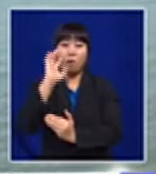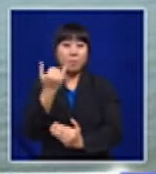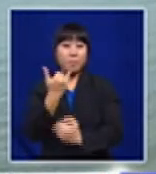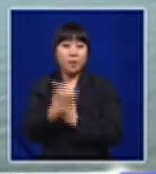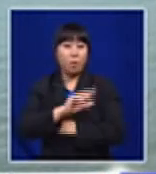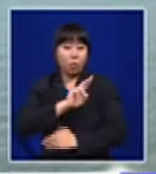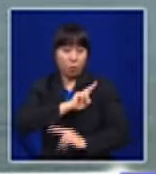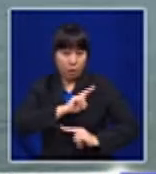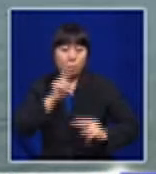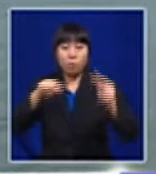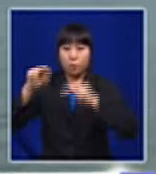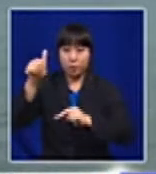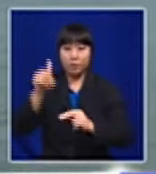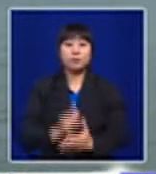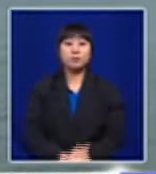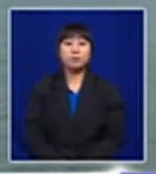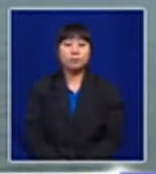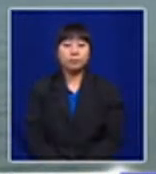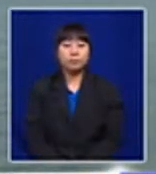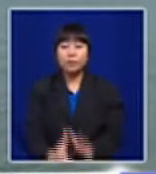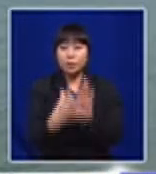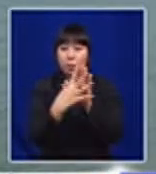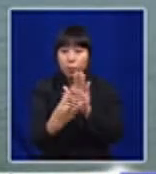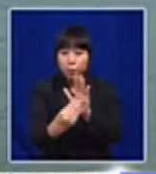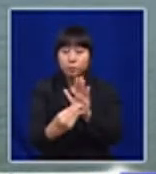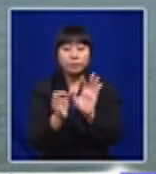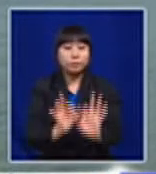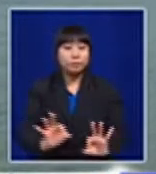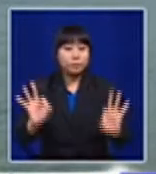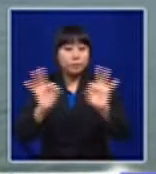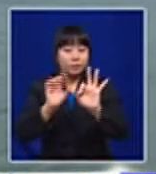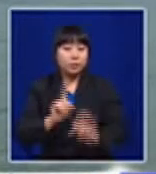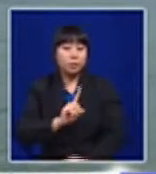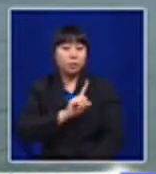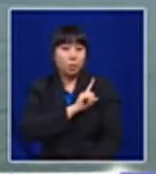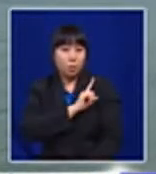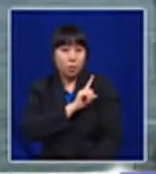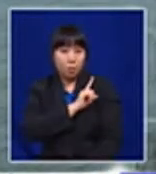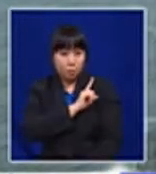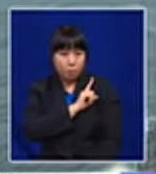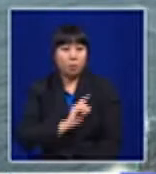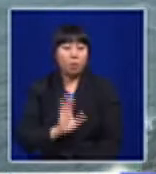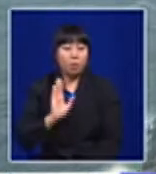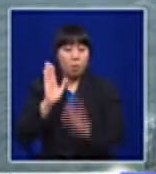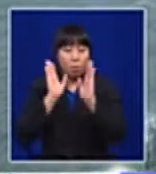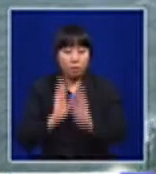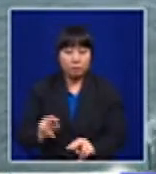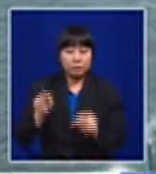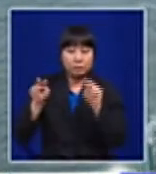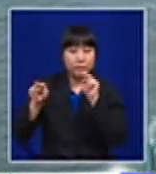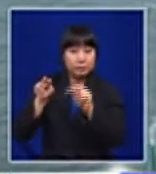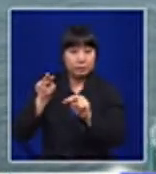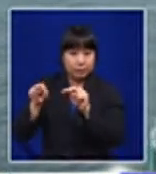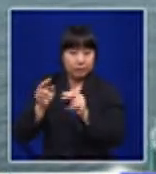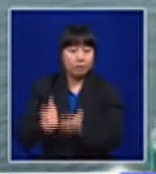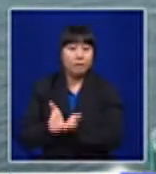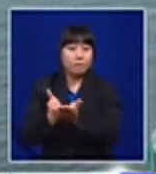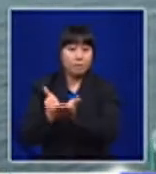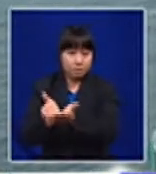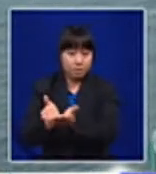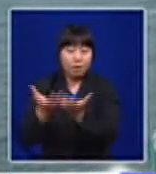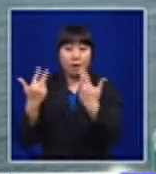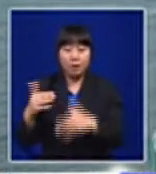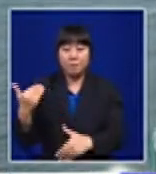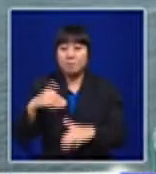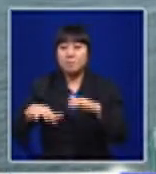ได้โดยการฝึกอบรมจะเน้นถึงบทบาทหน้าที่และความรับผิดชอบของผู้สังเกตการบนเรือประมงรวมทั้ง